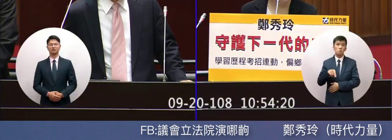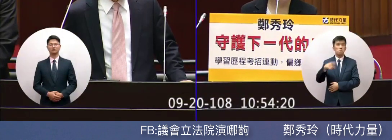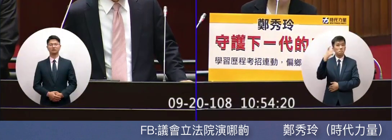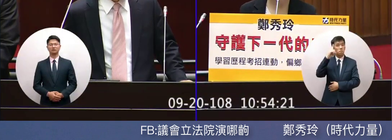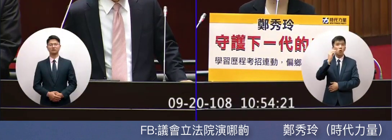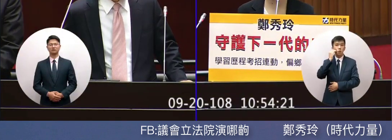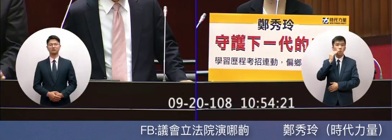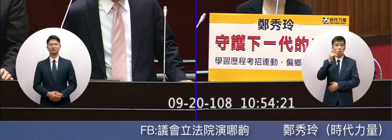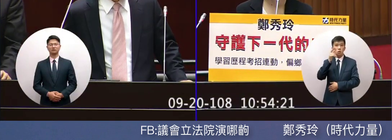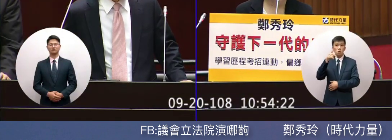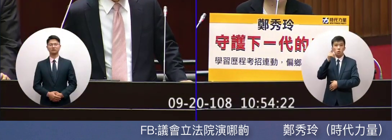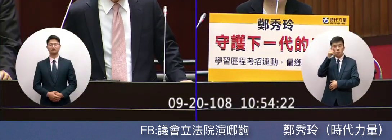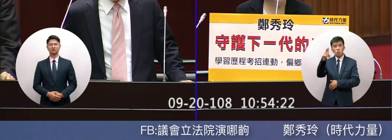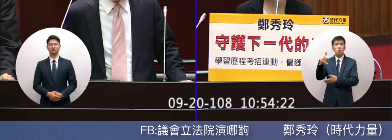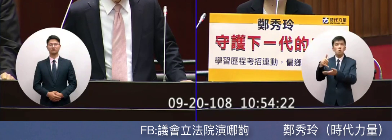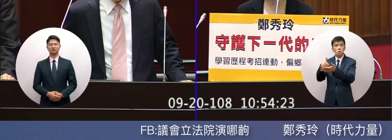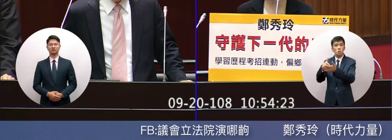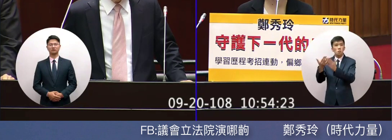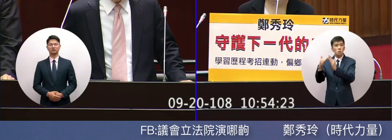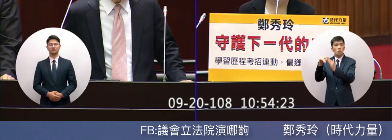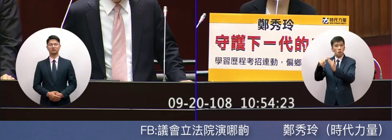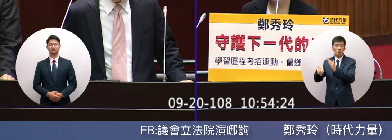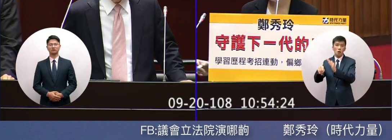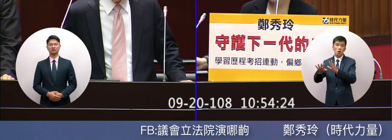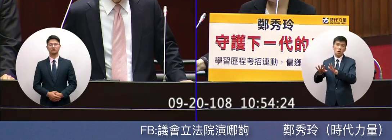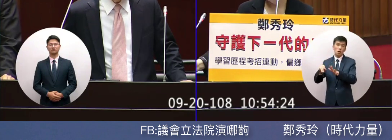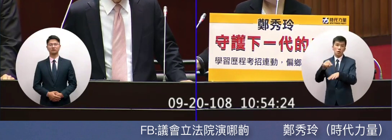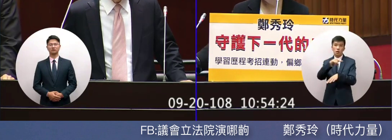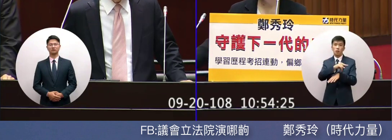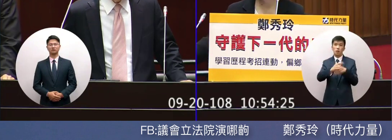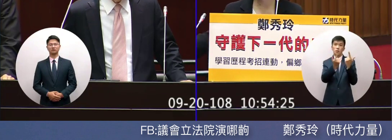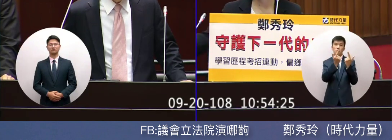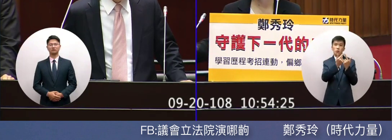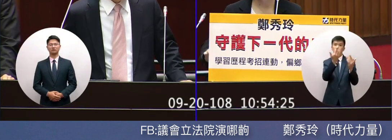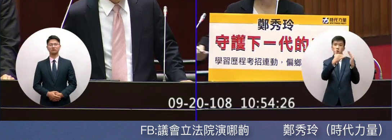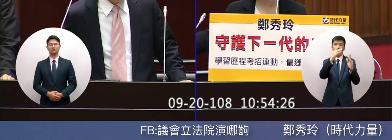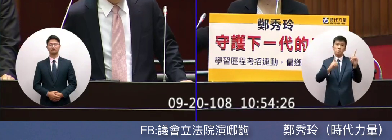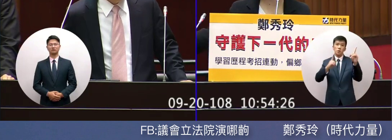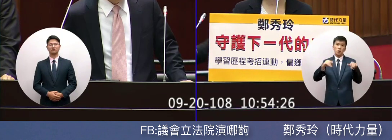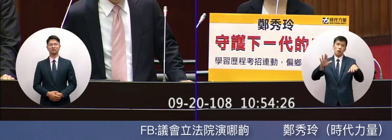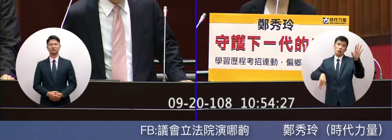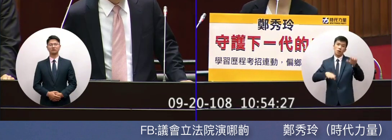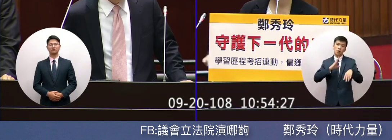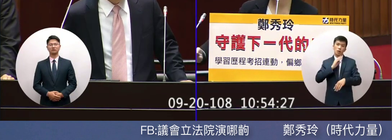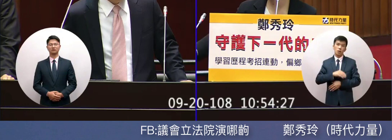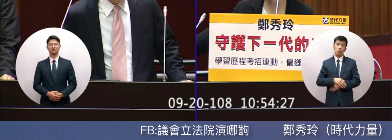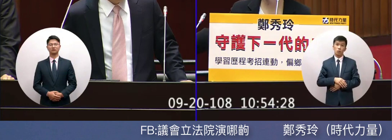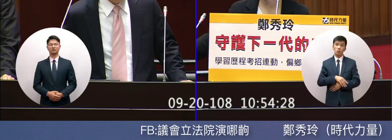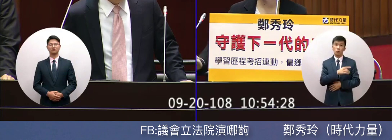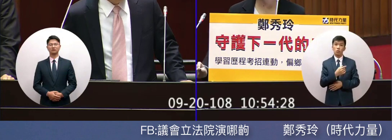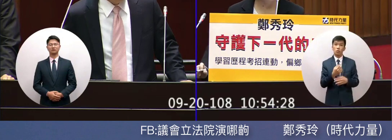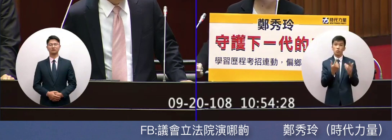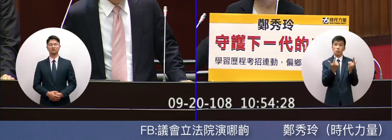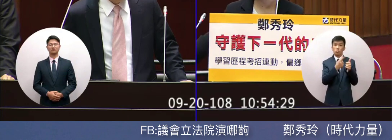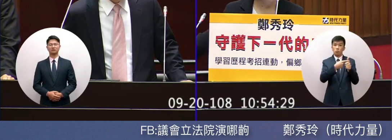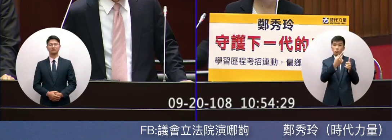医生在高一的时候起跑点上就输了明星高中北女开的完完整整100多门课，